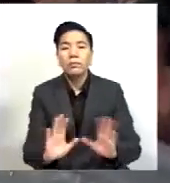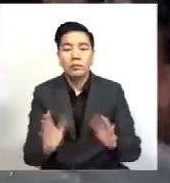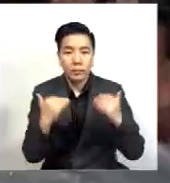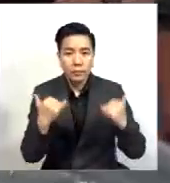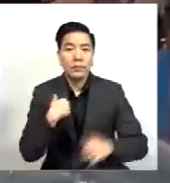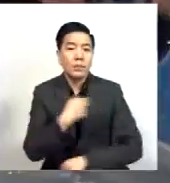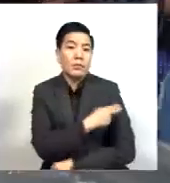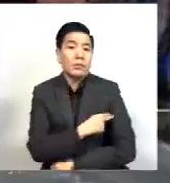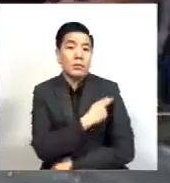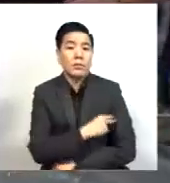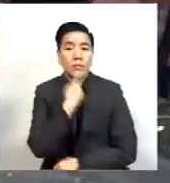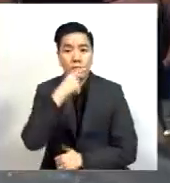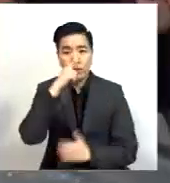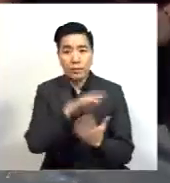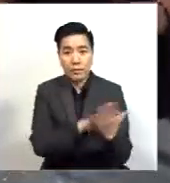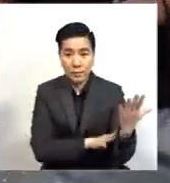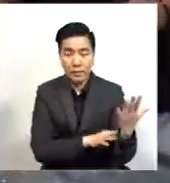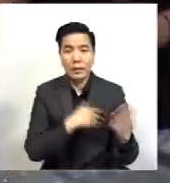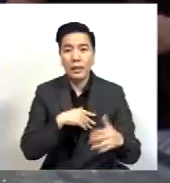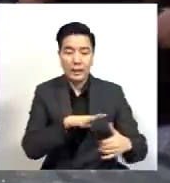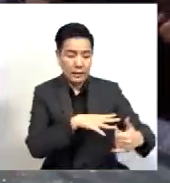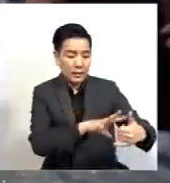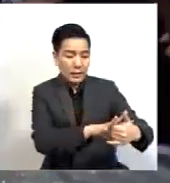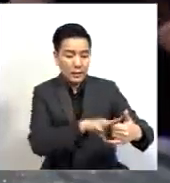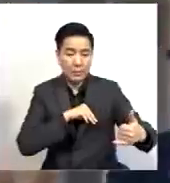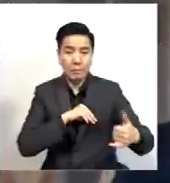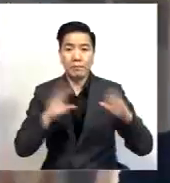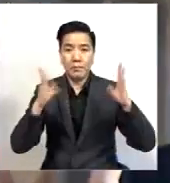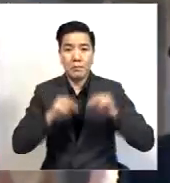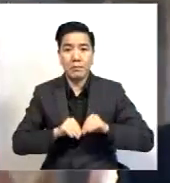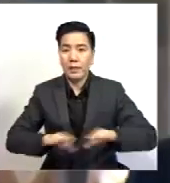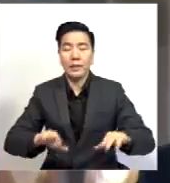อยังยืนยันนะคะว่าประเทศไทยยังไม่มีการระบาดของเชื้อไวรัสนี้แต่อย่างใดค่ะ